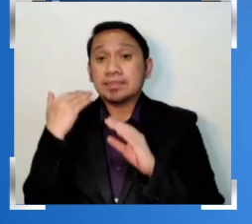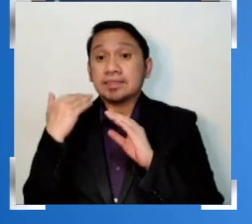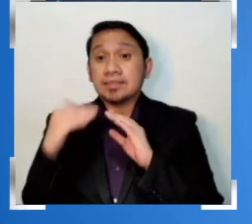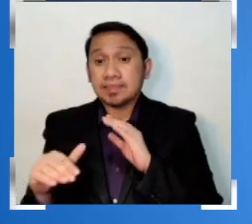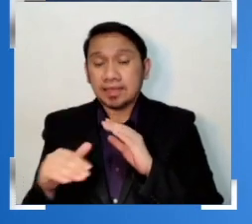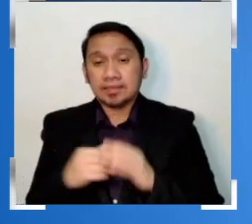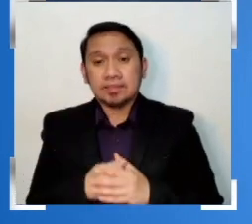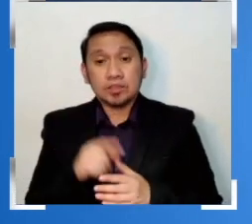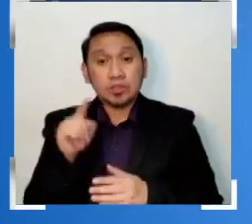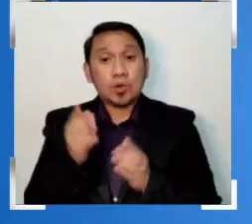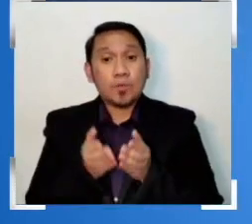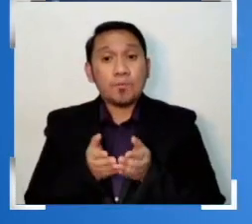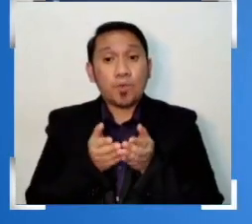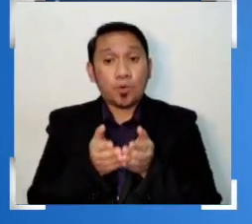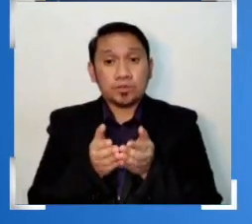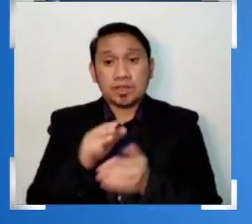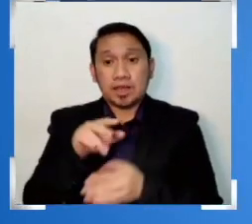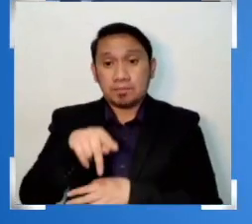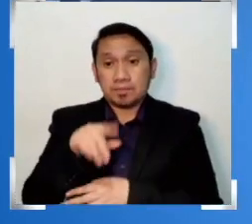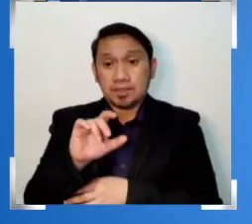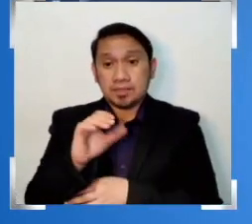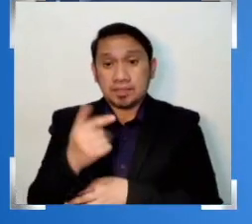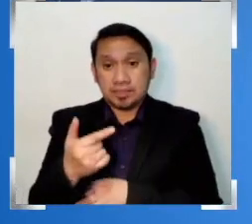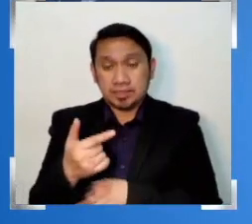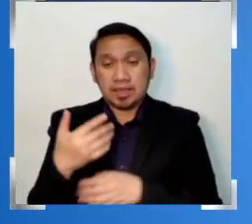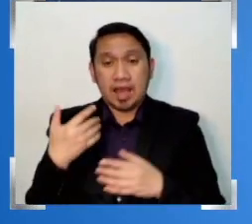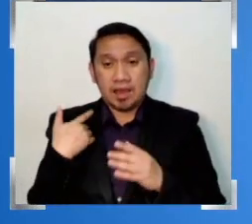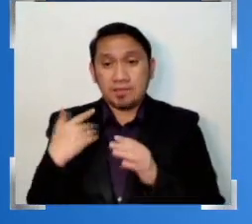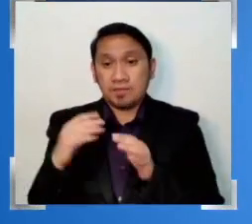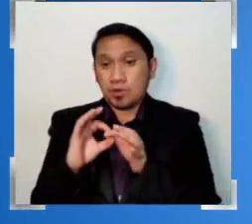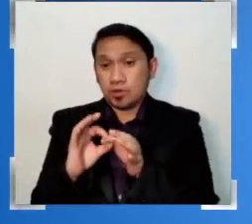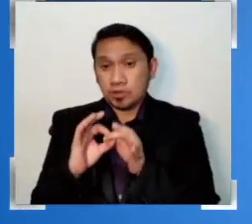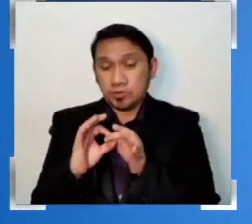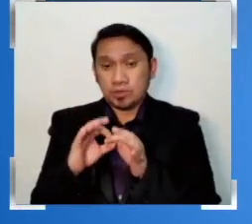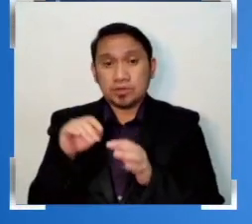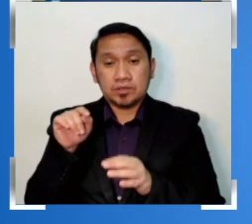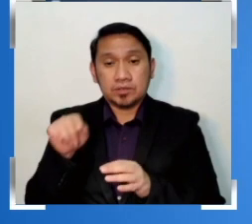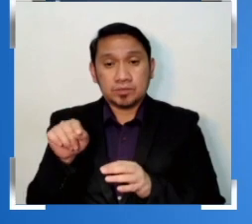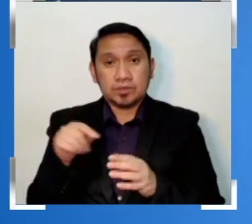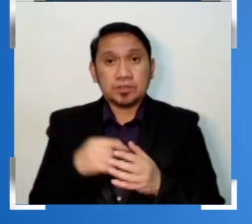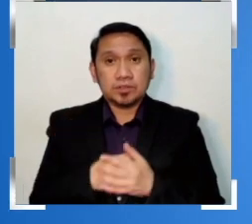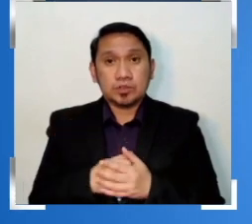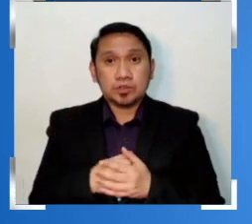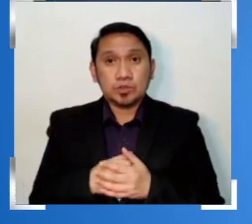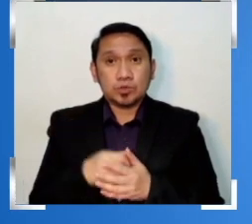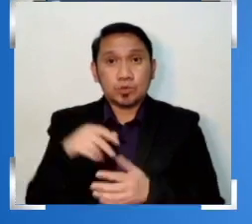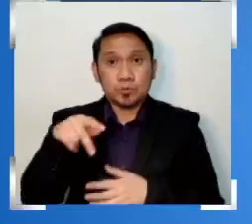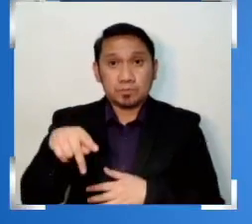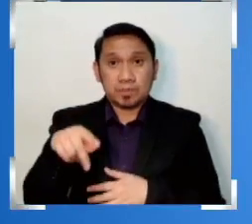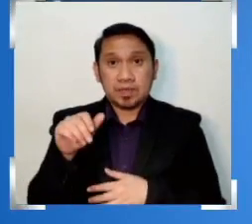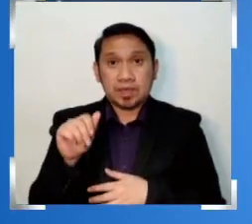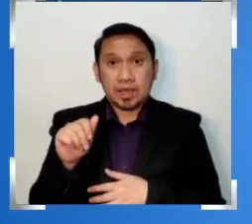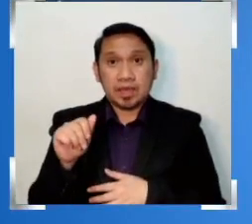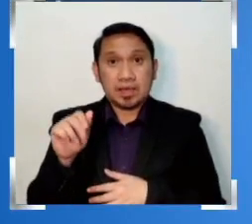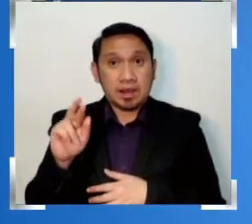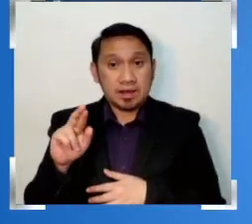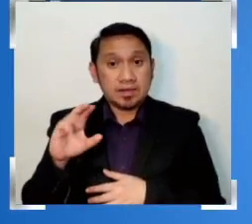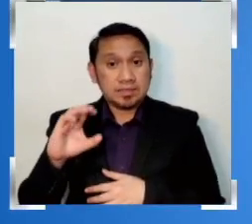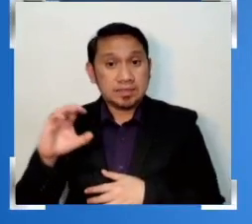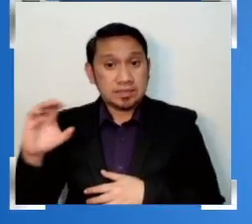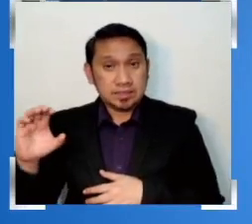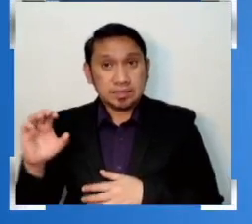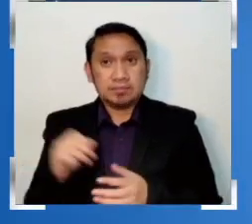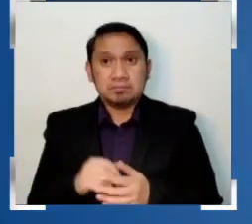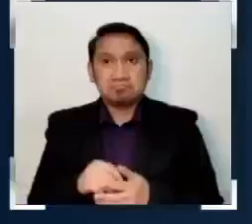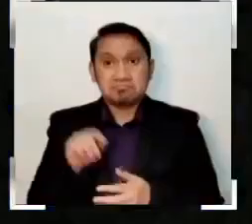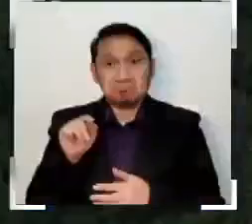ng PCG matapos makipag-ugnayan sa kanila, ang Philippine Aeronautical Rescue Coordinating Center. Nagpapasalamat naman ng PAMAS para sa mga nagpaabot